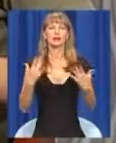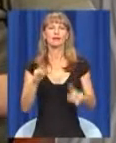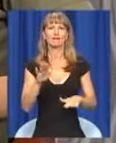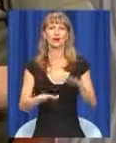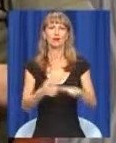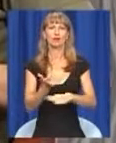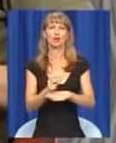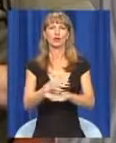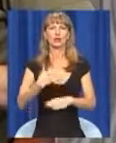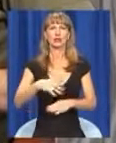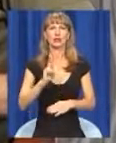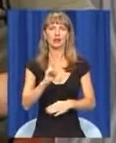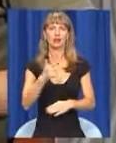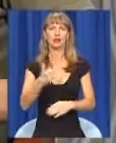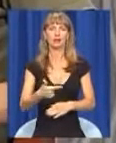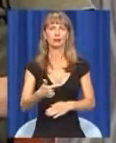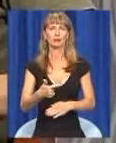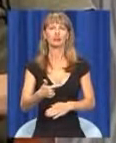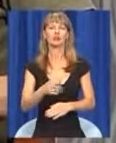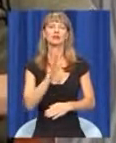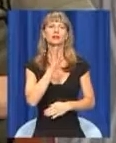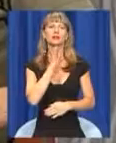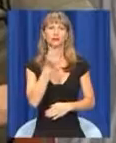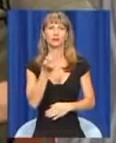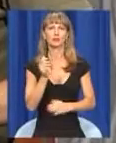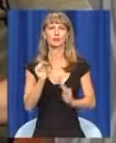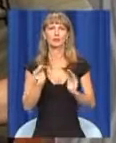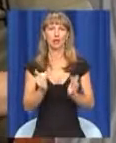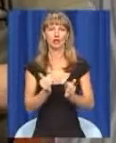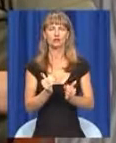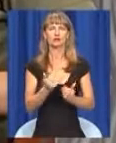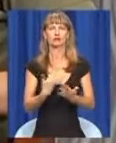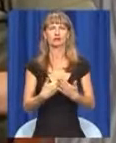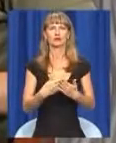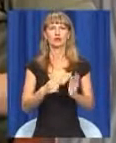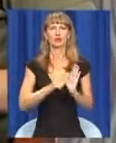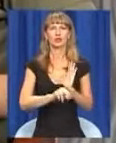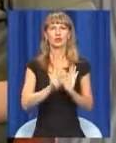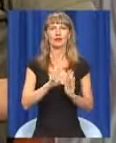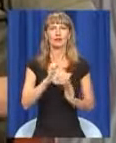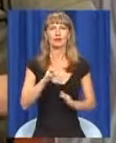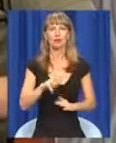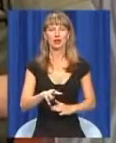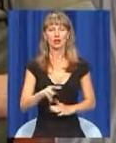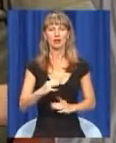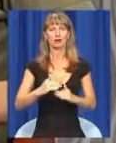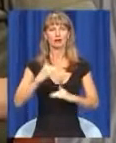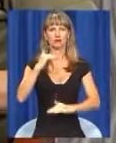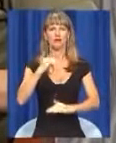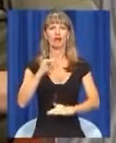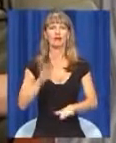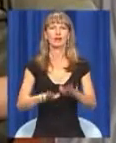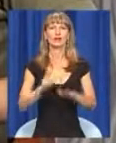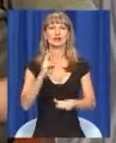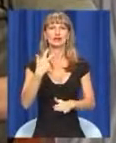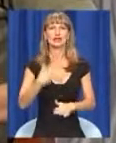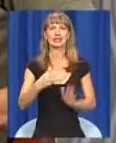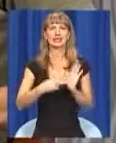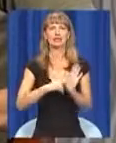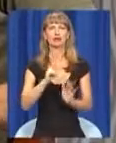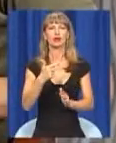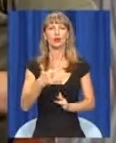вони понад 50 кілограмів. Ну, дівчата трохи менші, насправді, вони там десь приблизно 62 сантиметри максимум і важать 37 кілограм,